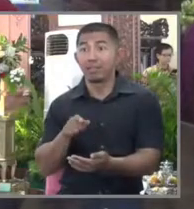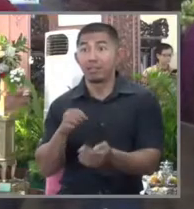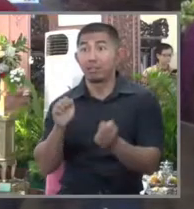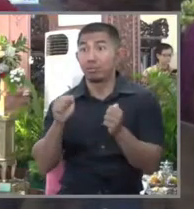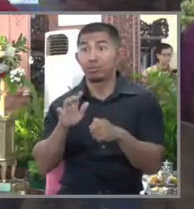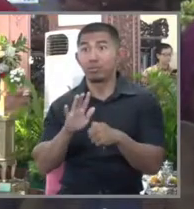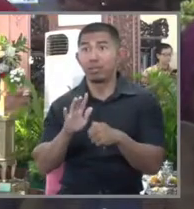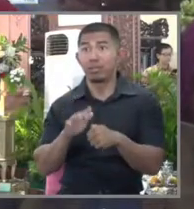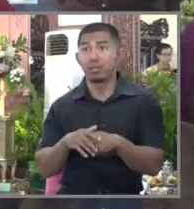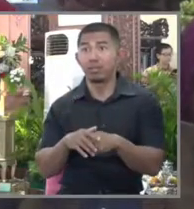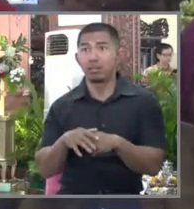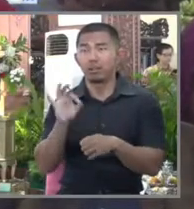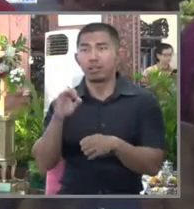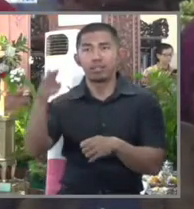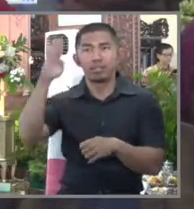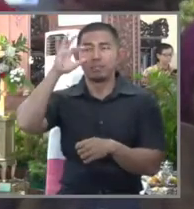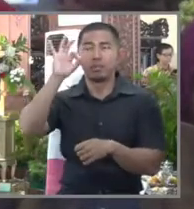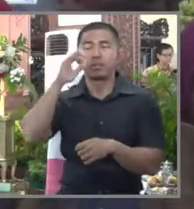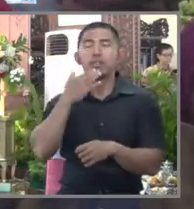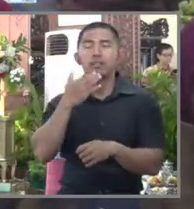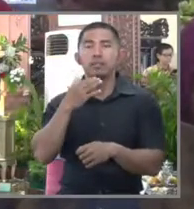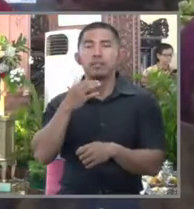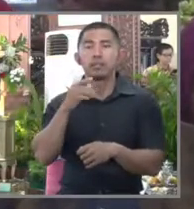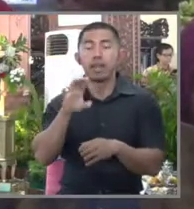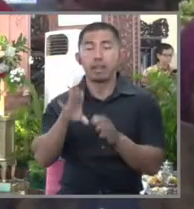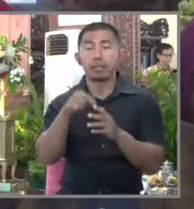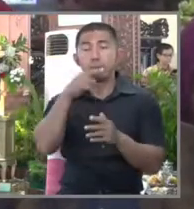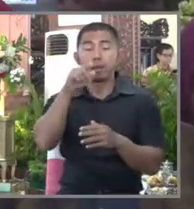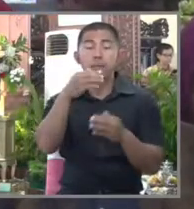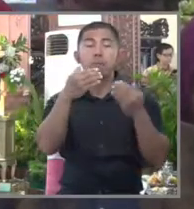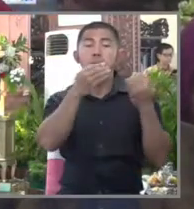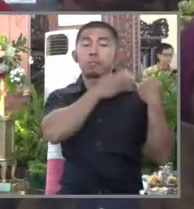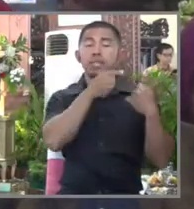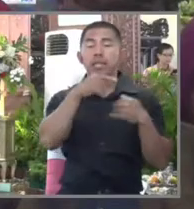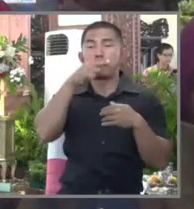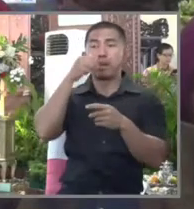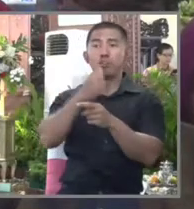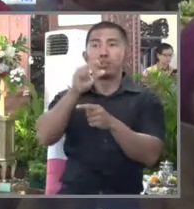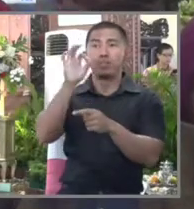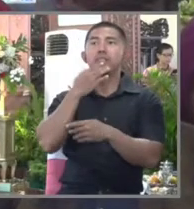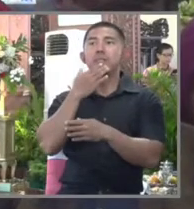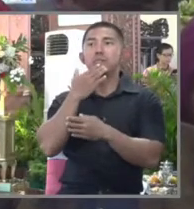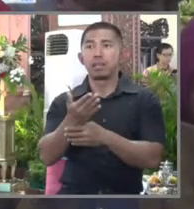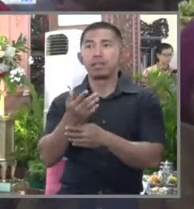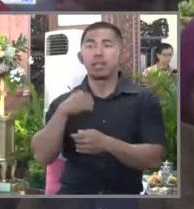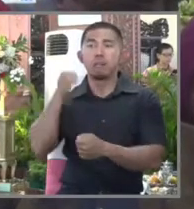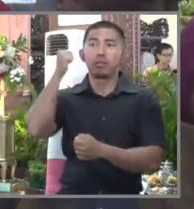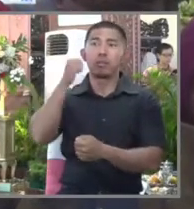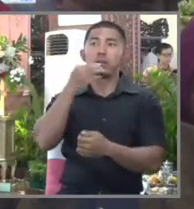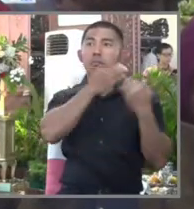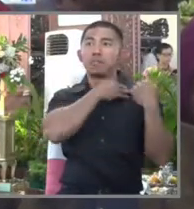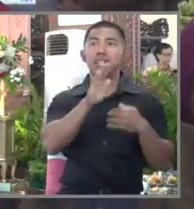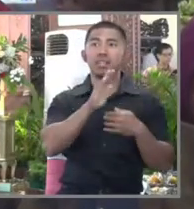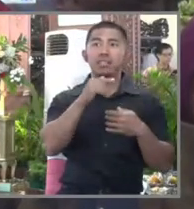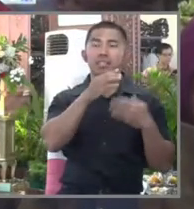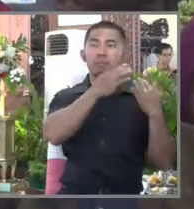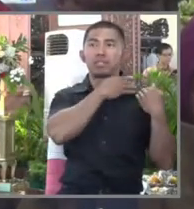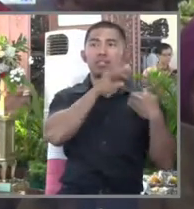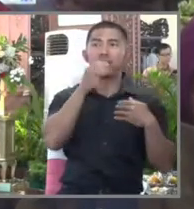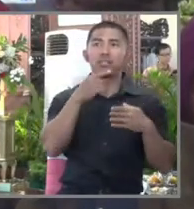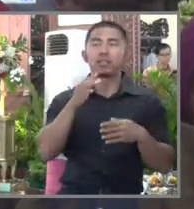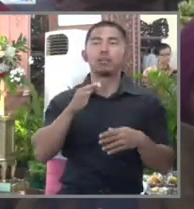gak? Siap, Pak. Wes, pokoknya jenengan percaya karo aku ra? Siap, matur suwun. Ayo, ora percaya apa ora kok siap? Percaya, Pak. Oh ya wes,